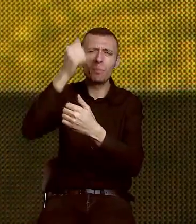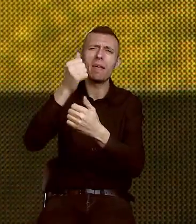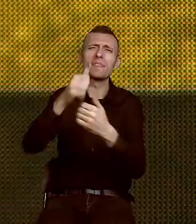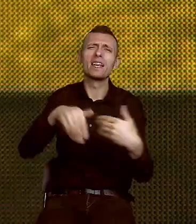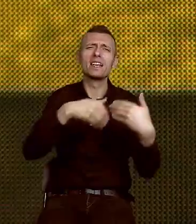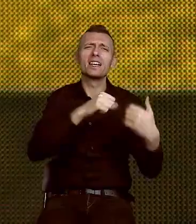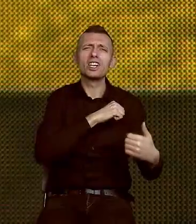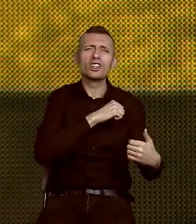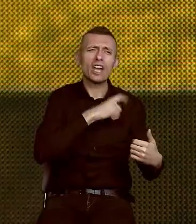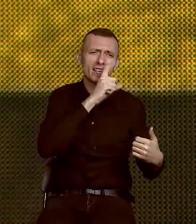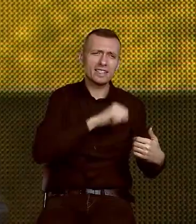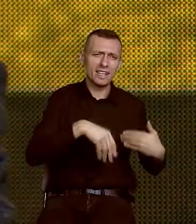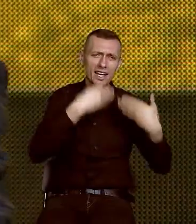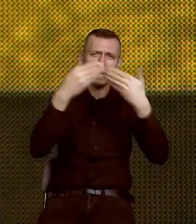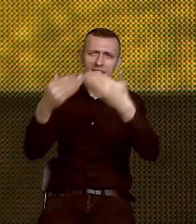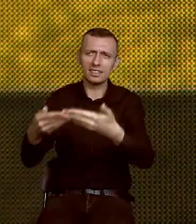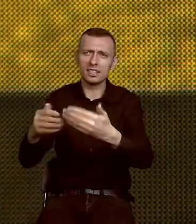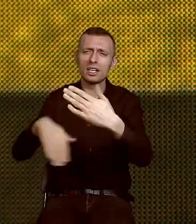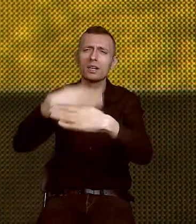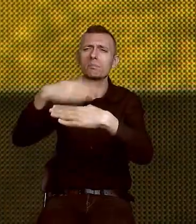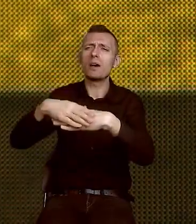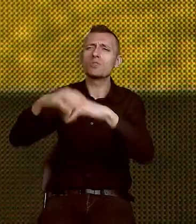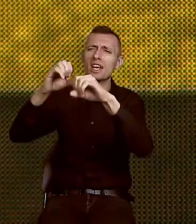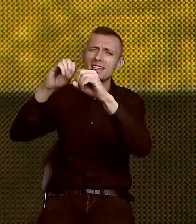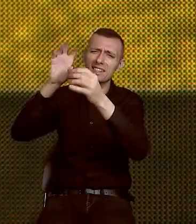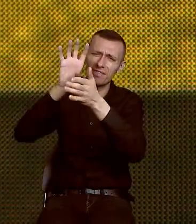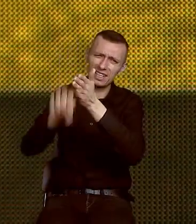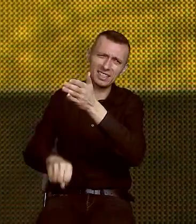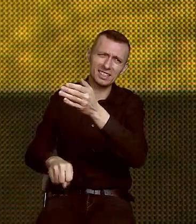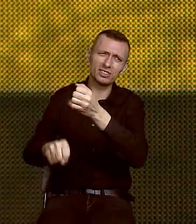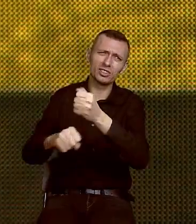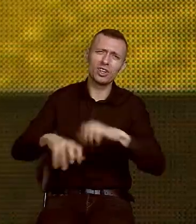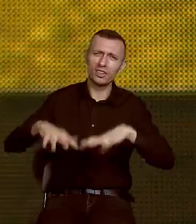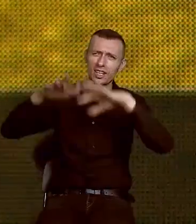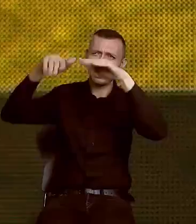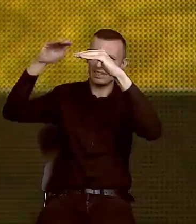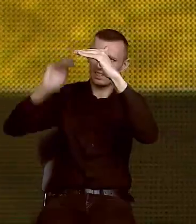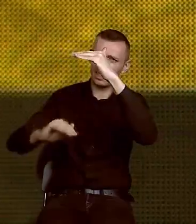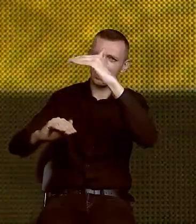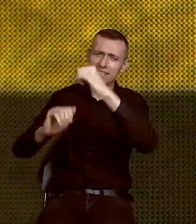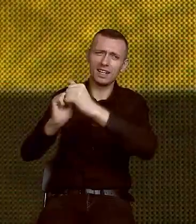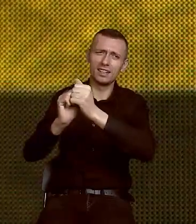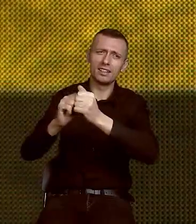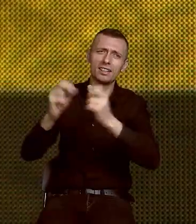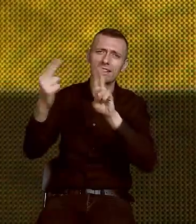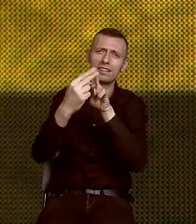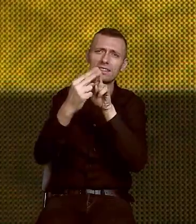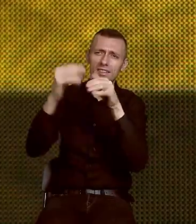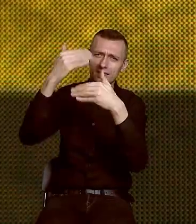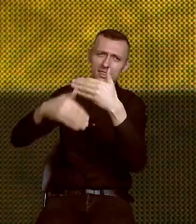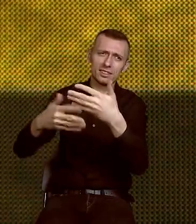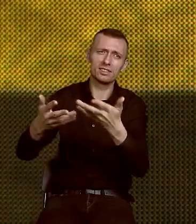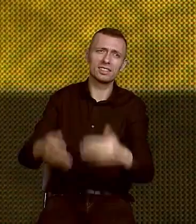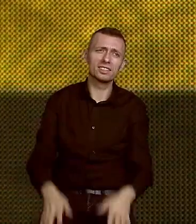karierami, zmiażdżonymi małżeństwami. Ale najgorsze jest to, że zostajemy oddzieleni od Boga, który nas